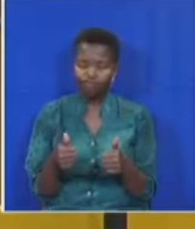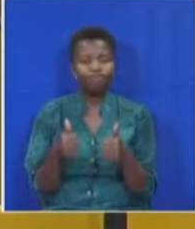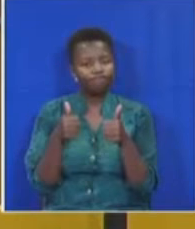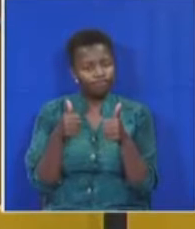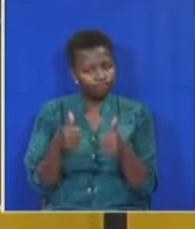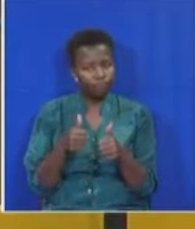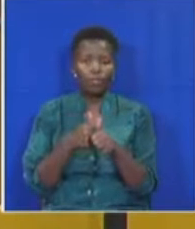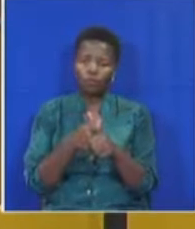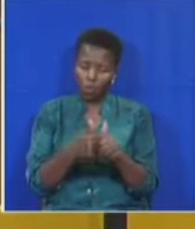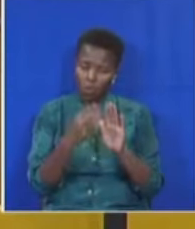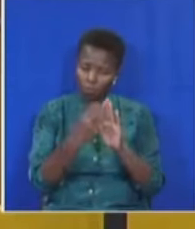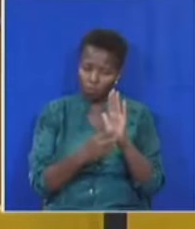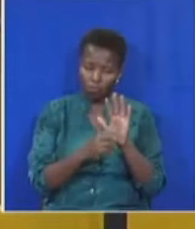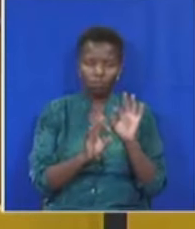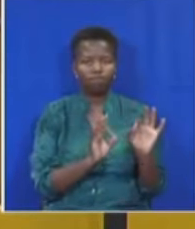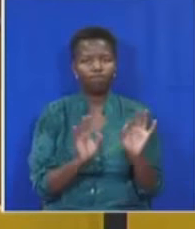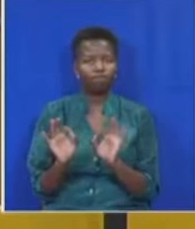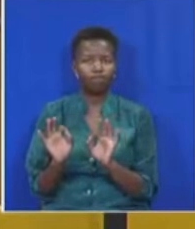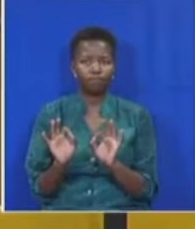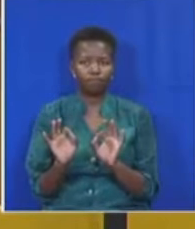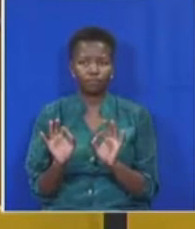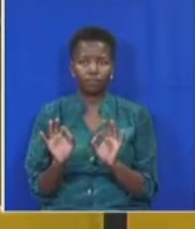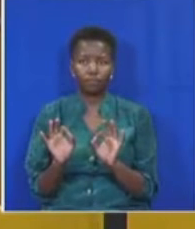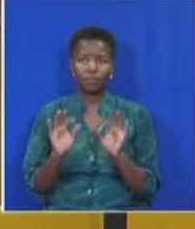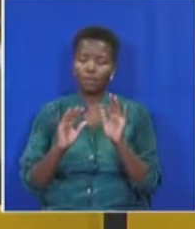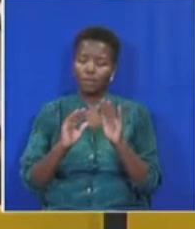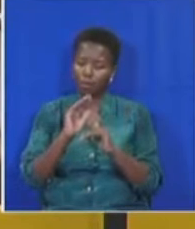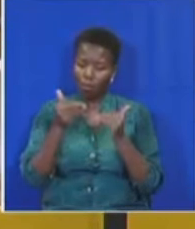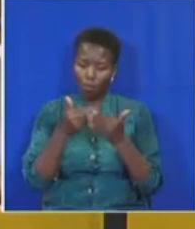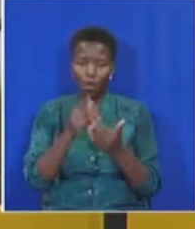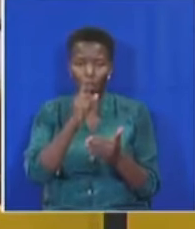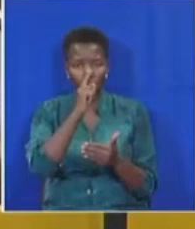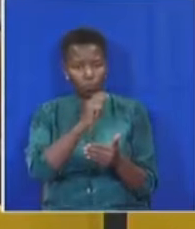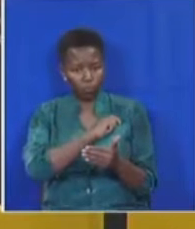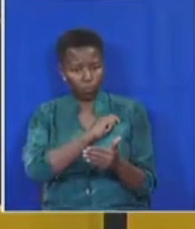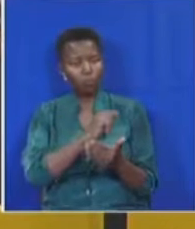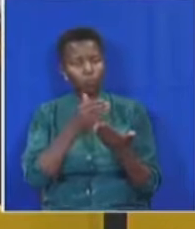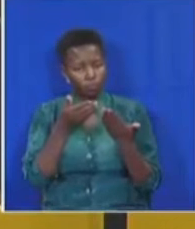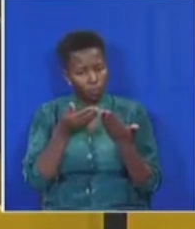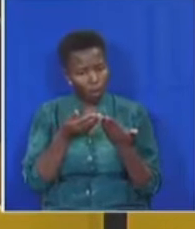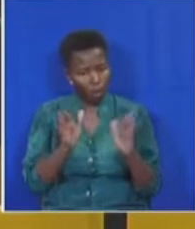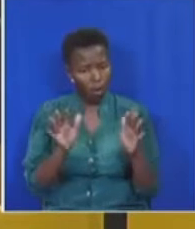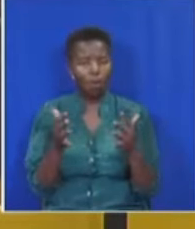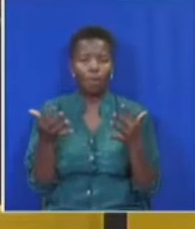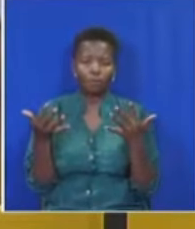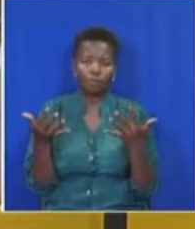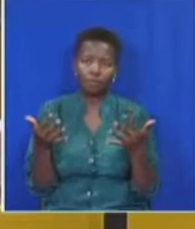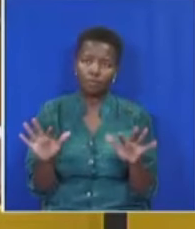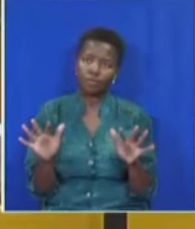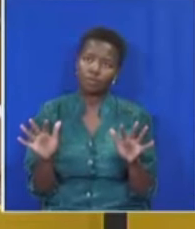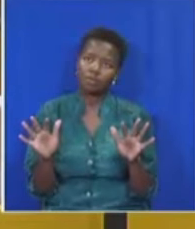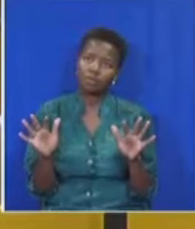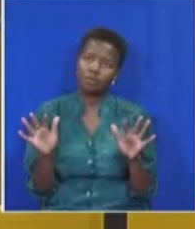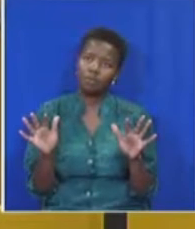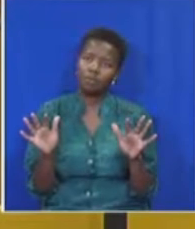ukuba kuhleli wenje kunqulukhwa ukuba ingathi xa kutshoni xa liye nabhomboloza kweli